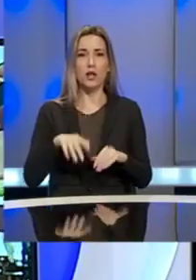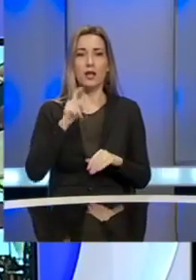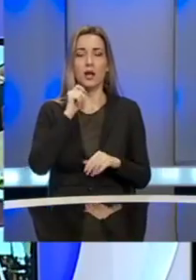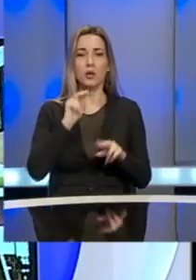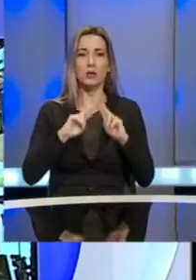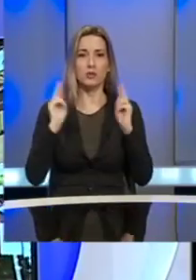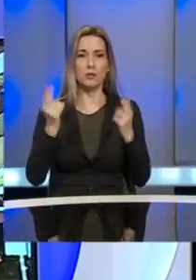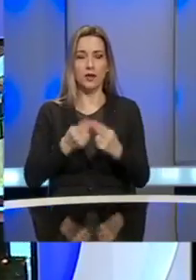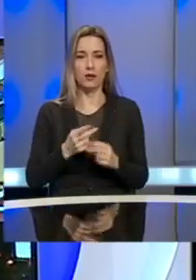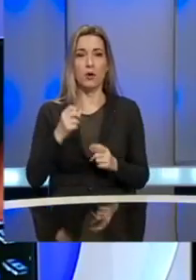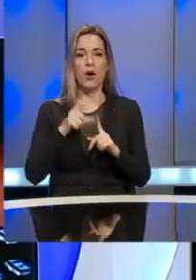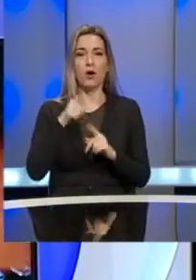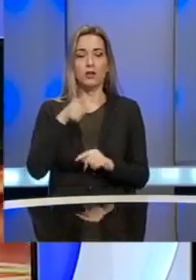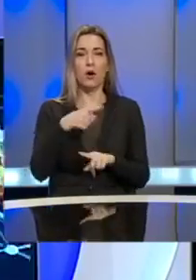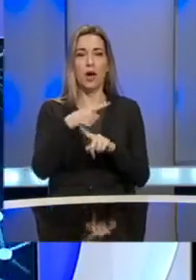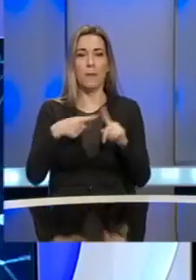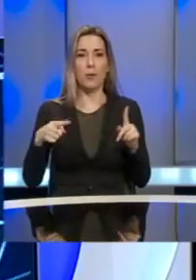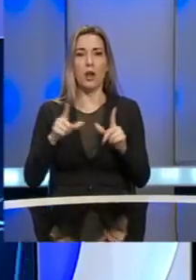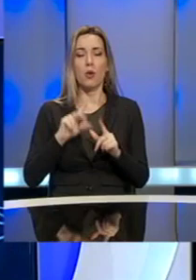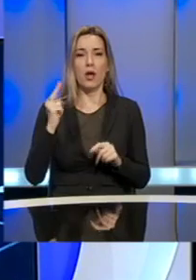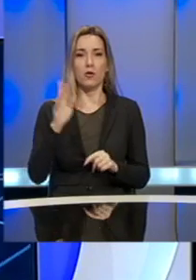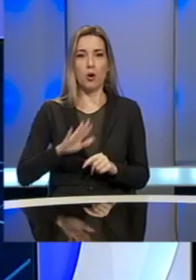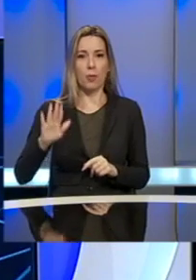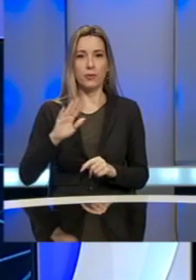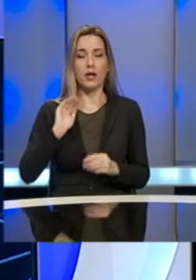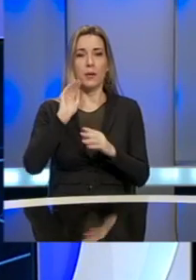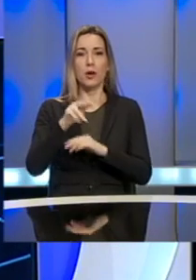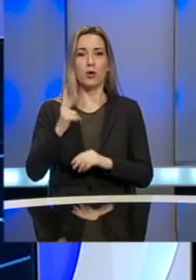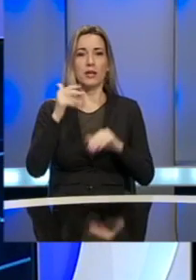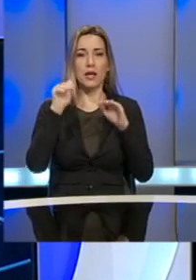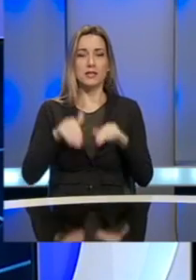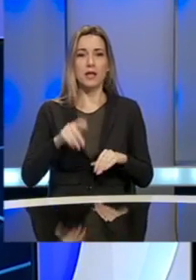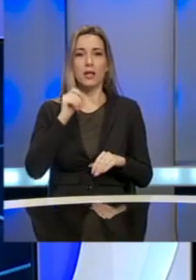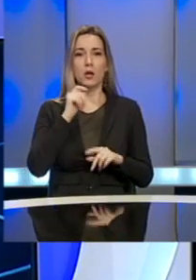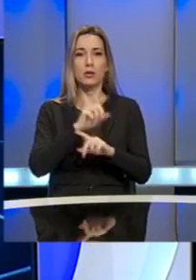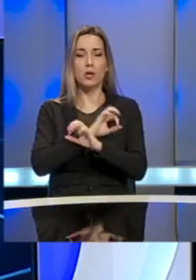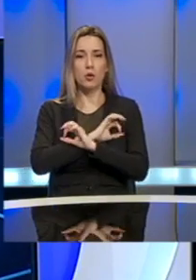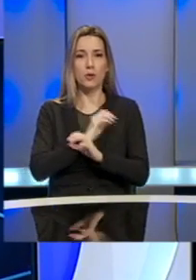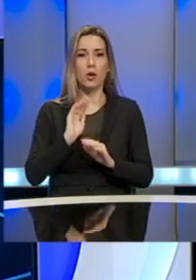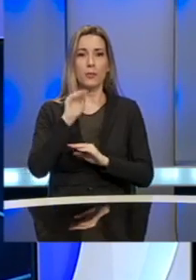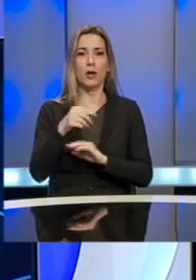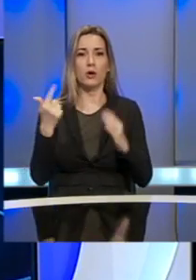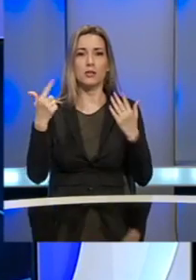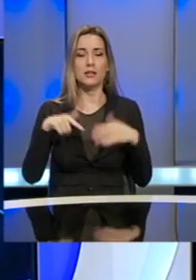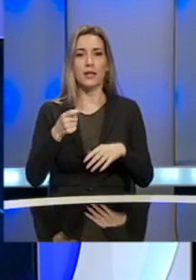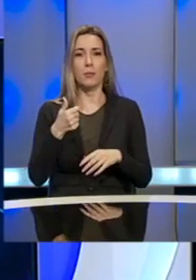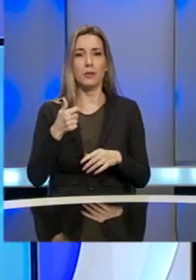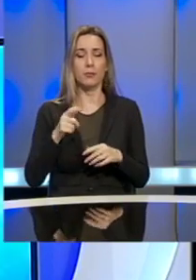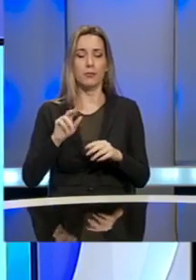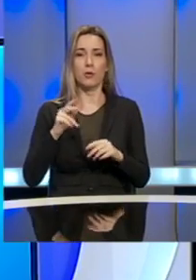svijetu. Od toga pola u Evropi. Preko 13.000 ljudi je umrlo. Preko 7.500 u